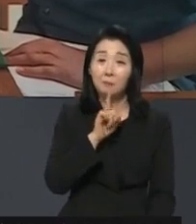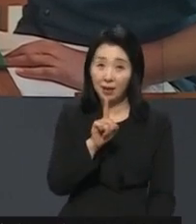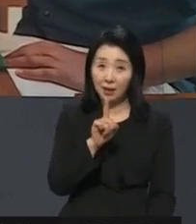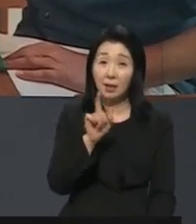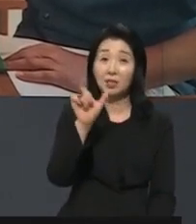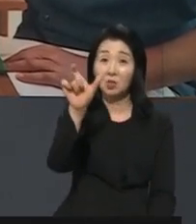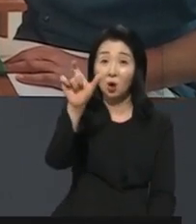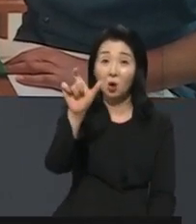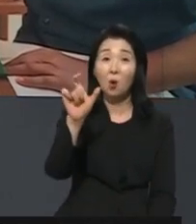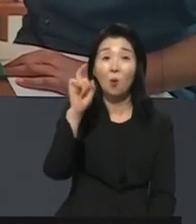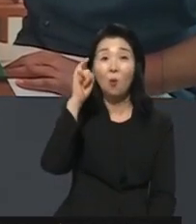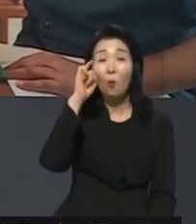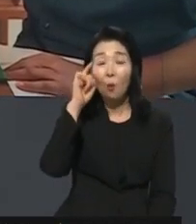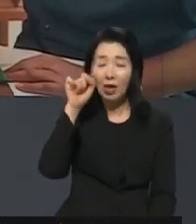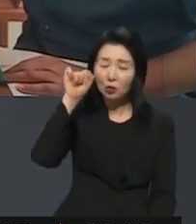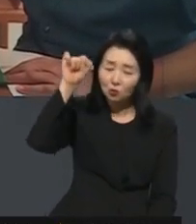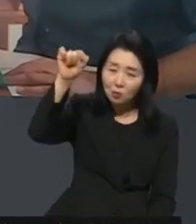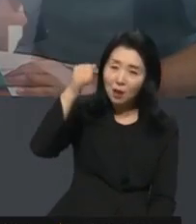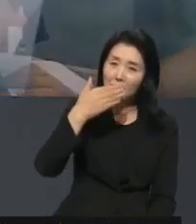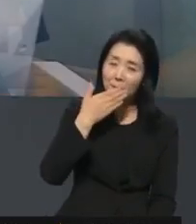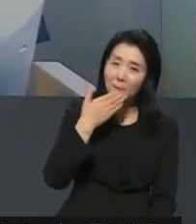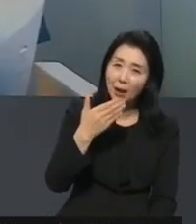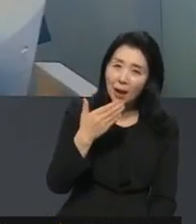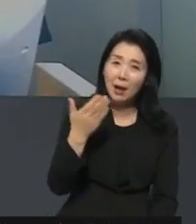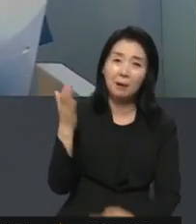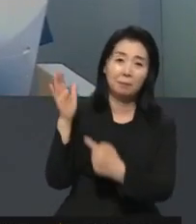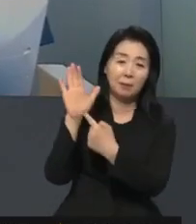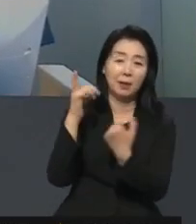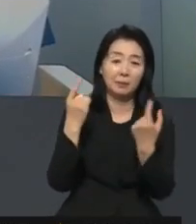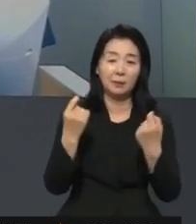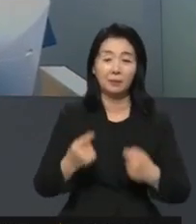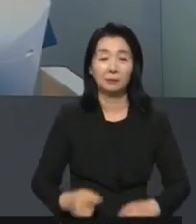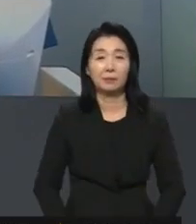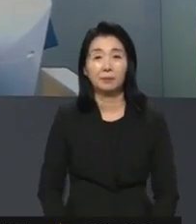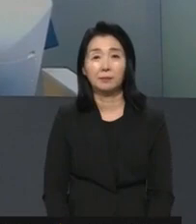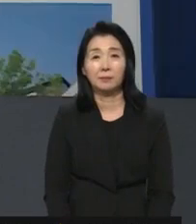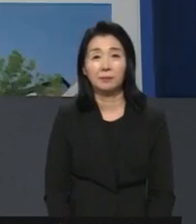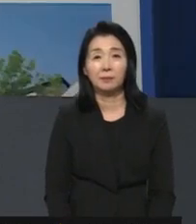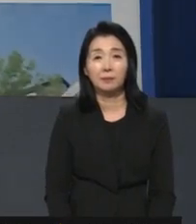쓰면서 사실상 출마의 뜻을 밝힌 것으로 해석이 됐습니다.